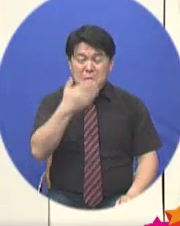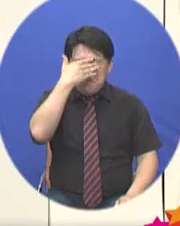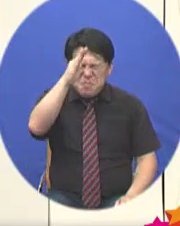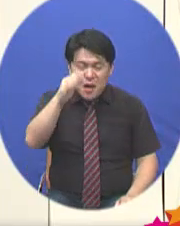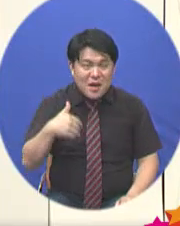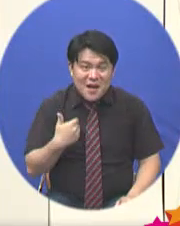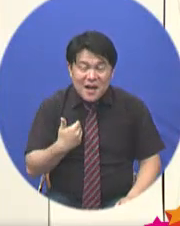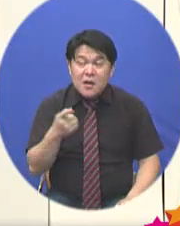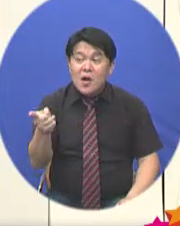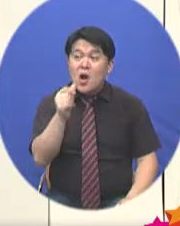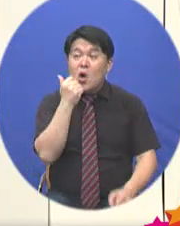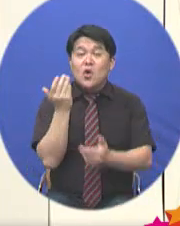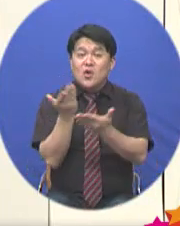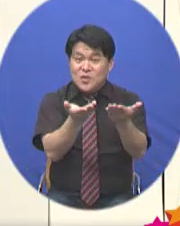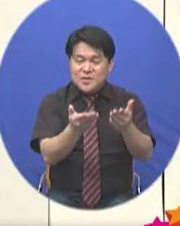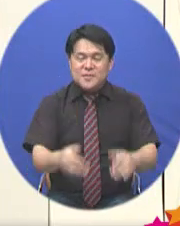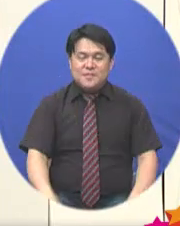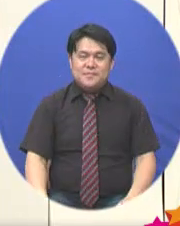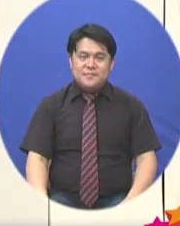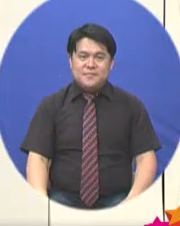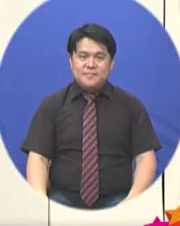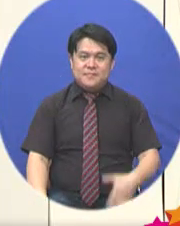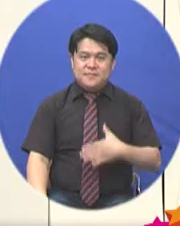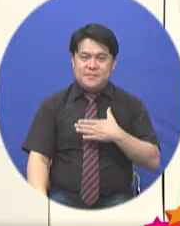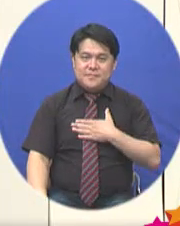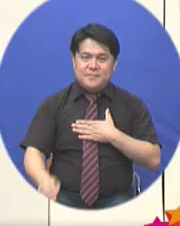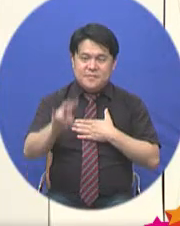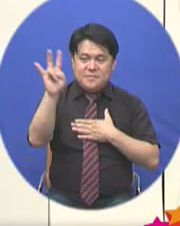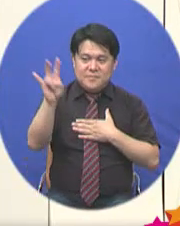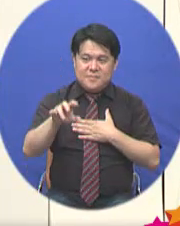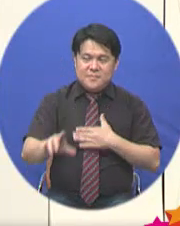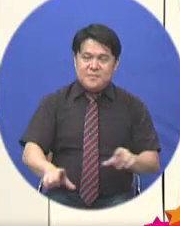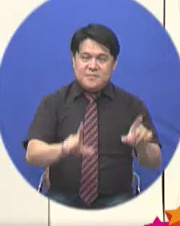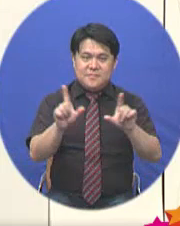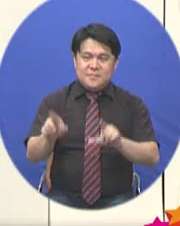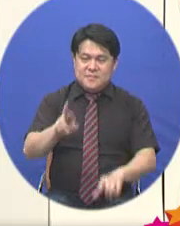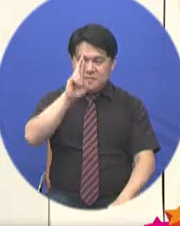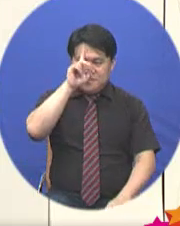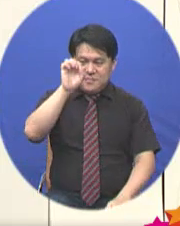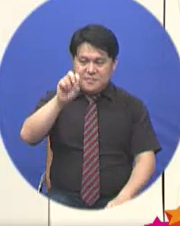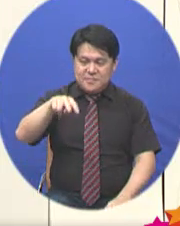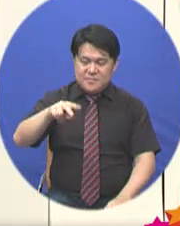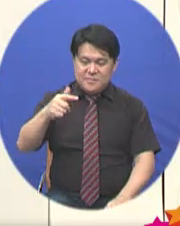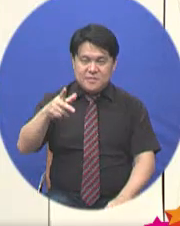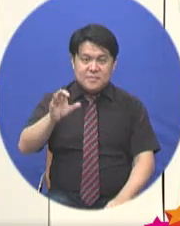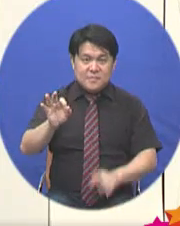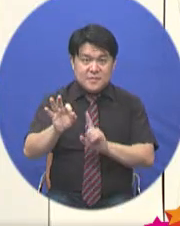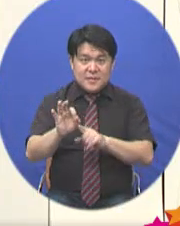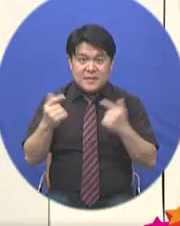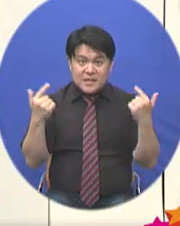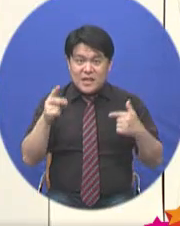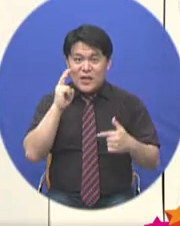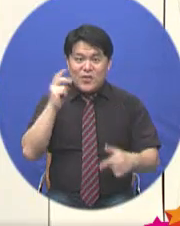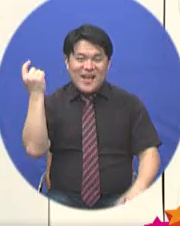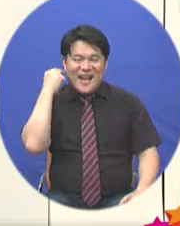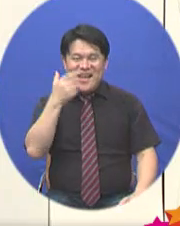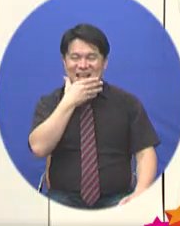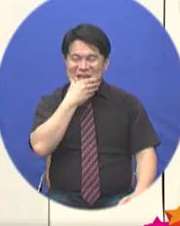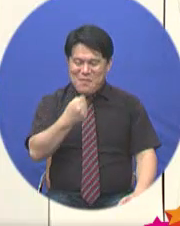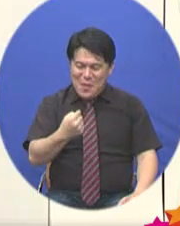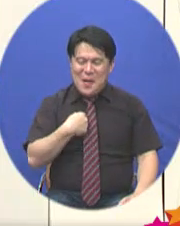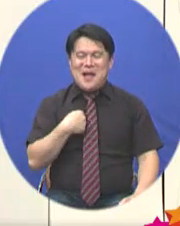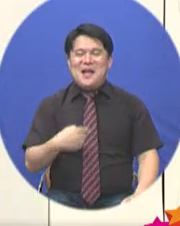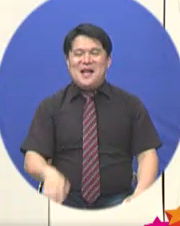테니까 예. 자기 소개 좀 해주세요. 예, 저는 시흥시에 사는 박윤창이고요. 늘 노래가 있어서 행복하게 사는